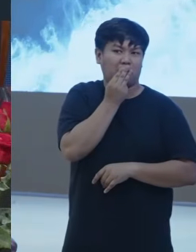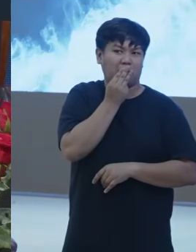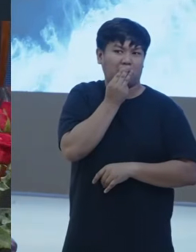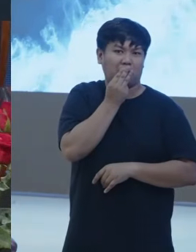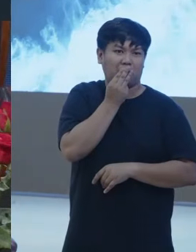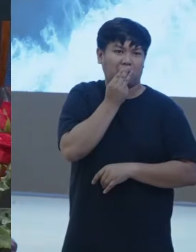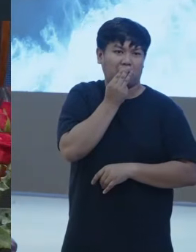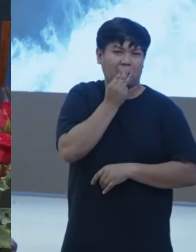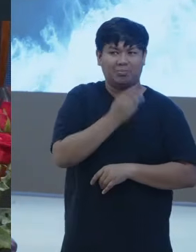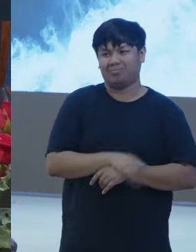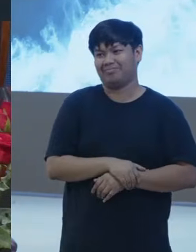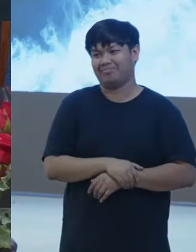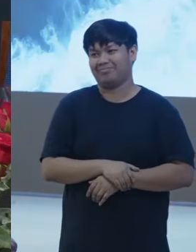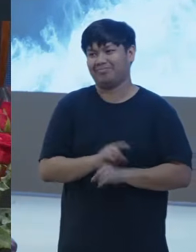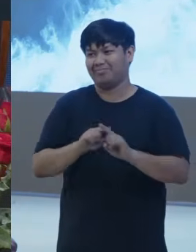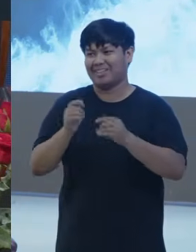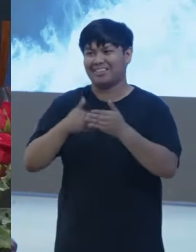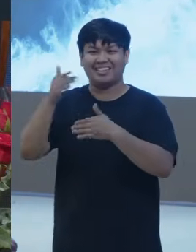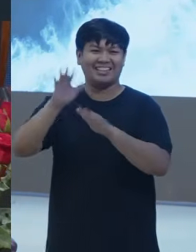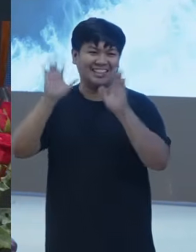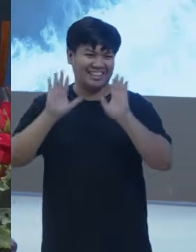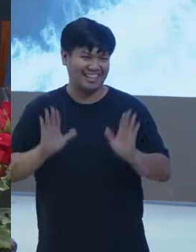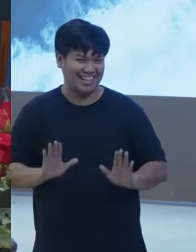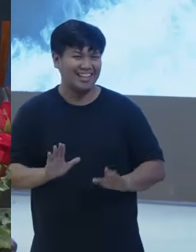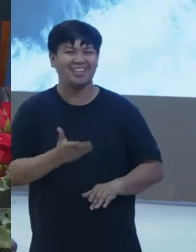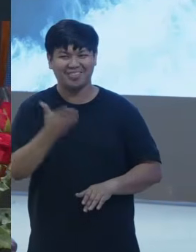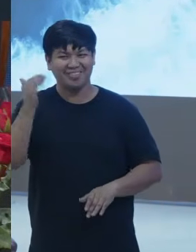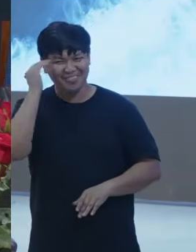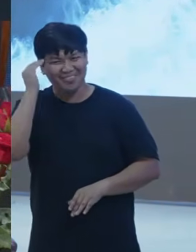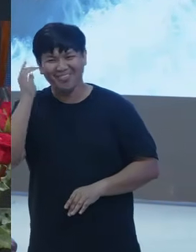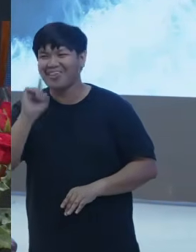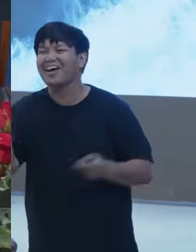yun. No? Balik po kayo next Sunday.